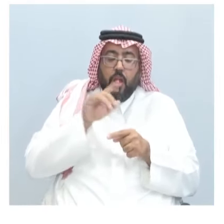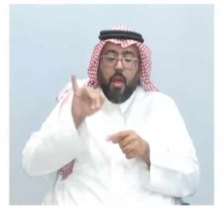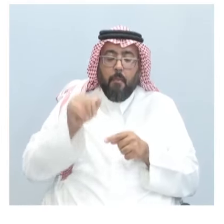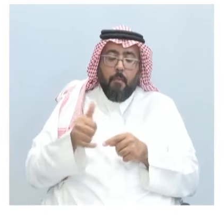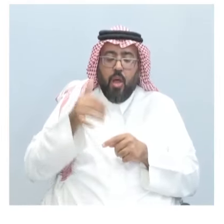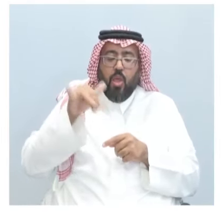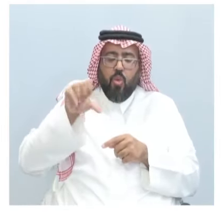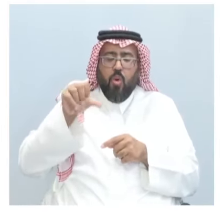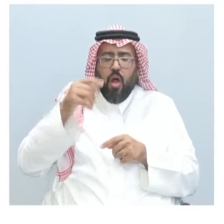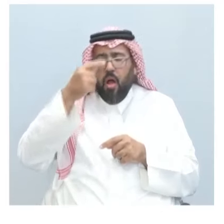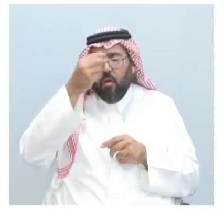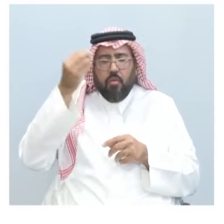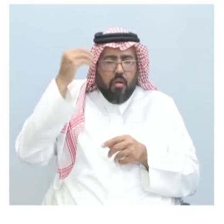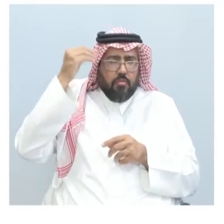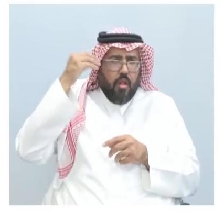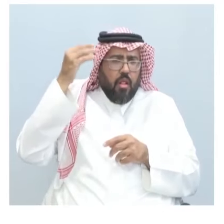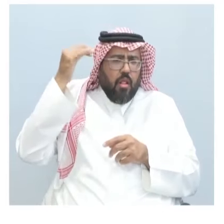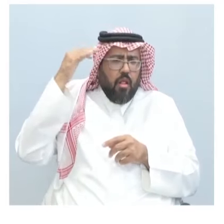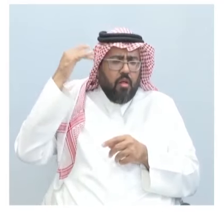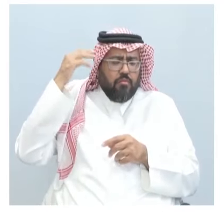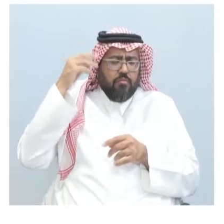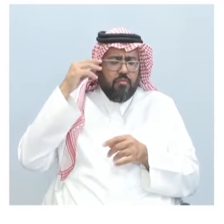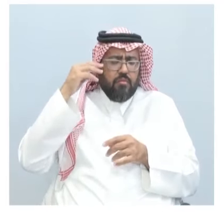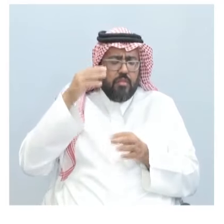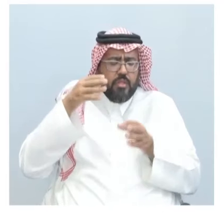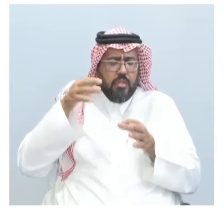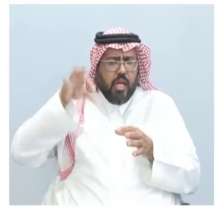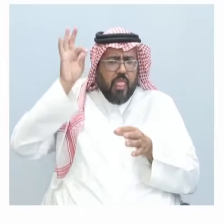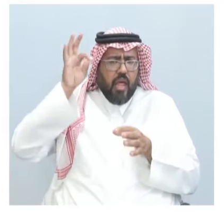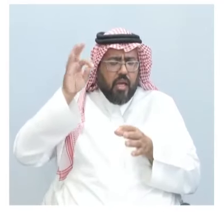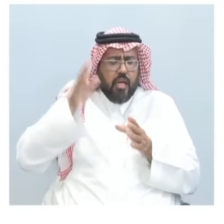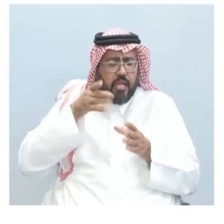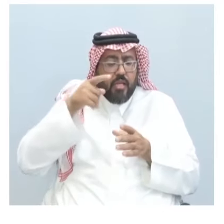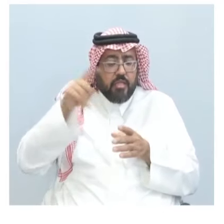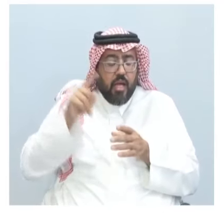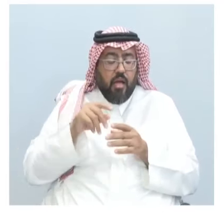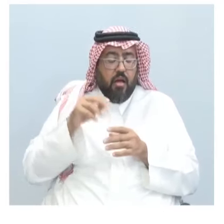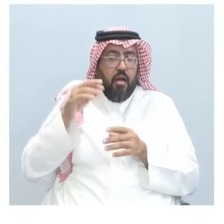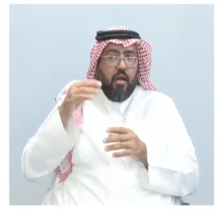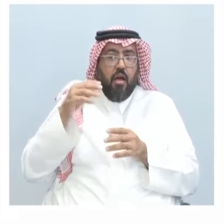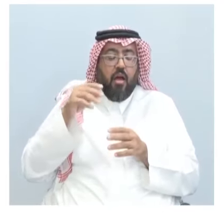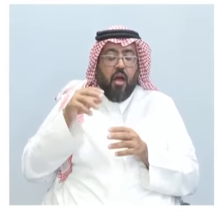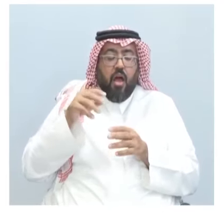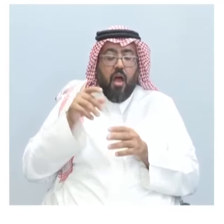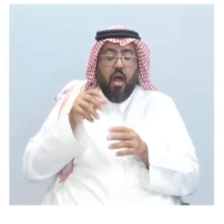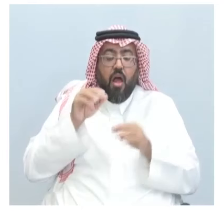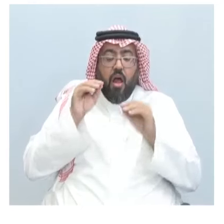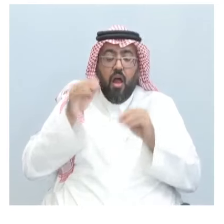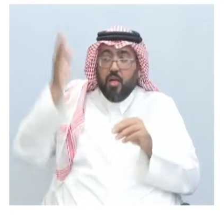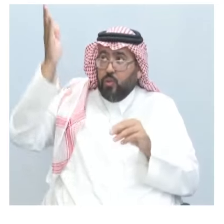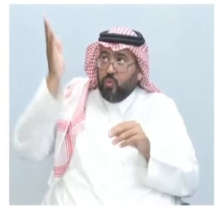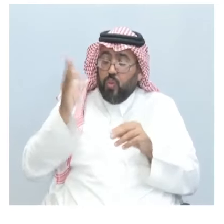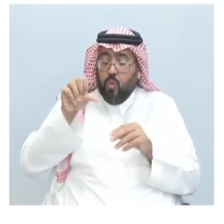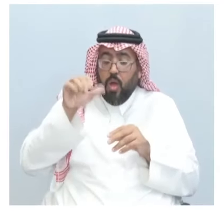الهمنا ما يلهم الانسان من الصواب اذا الوحي لام